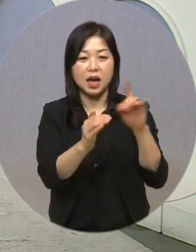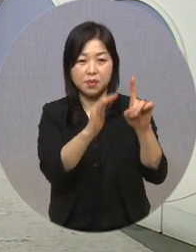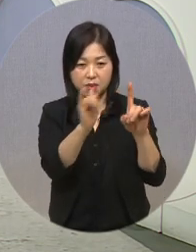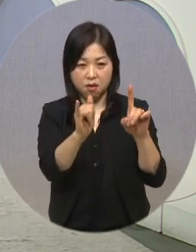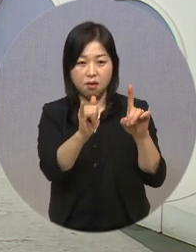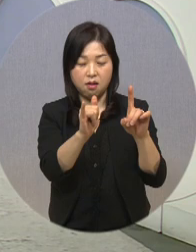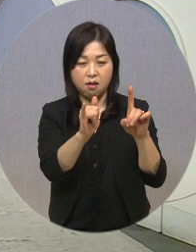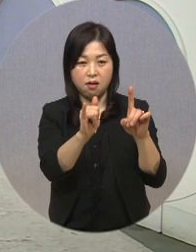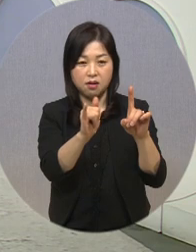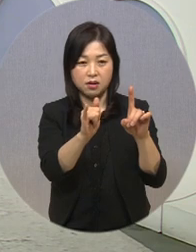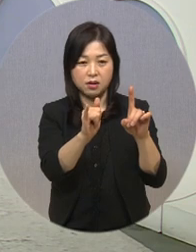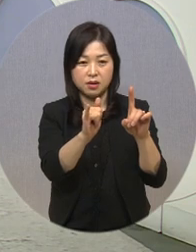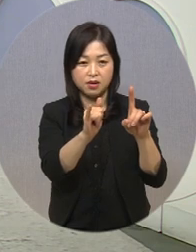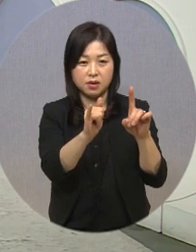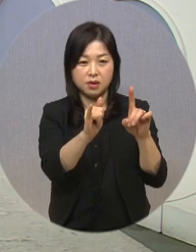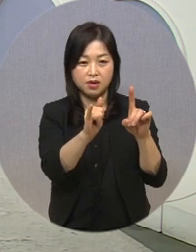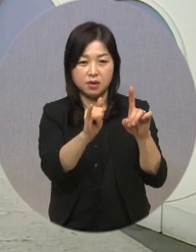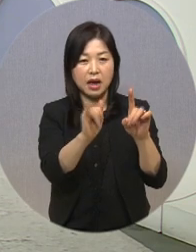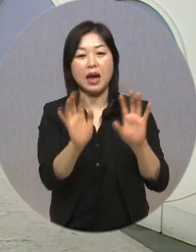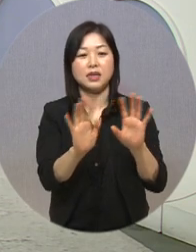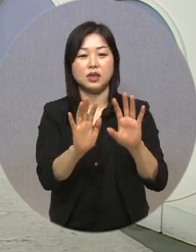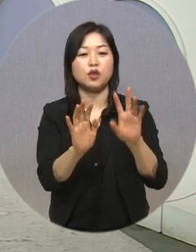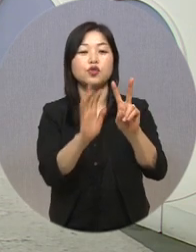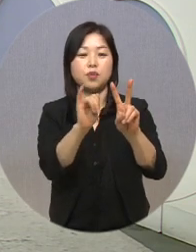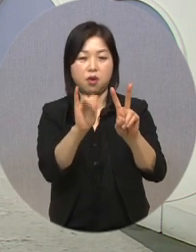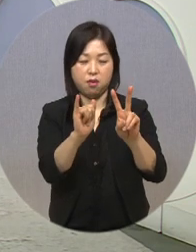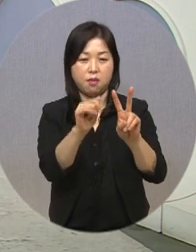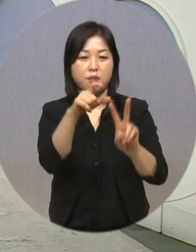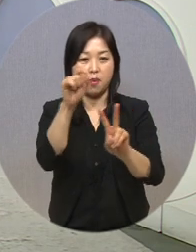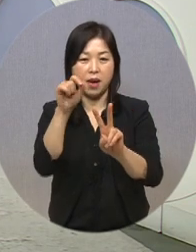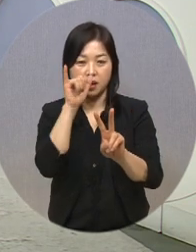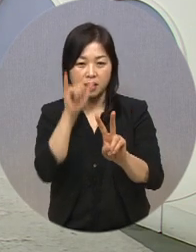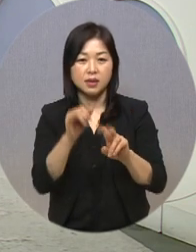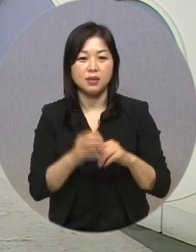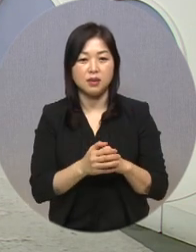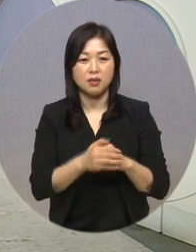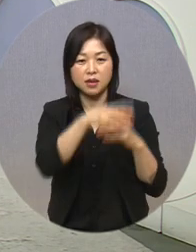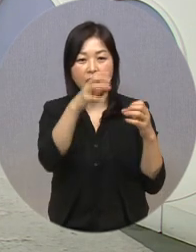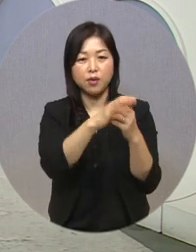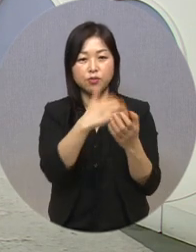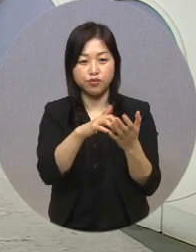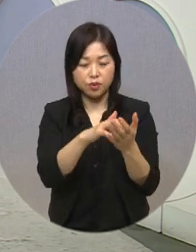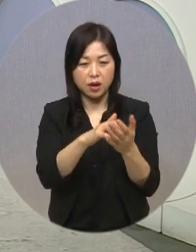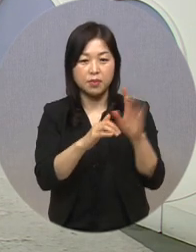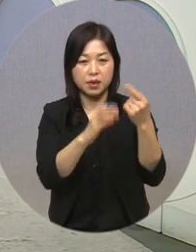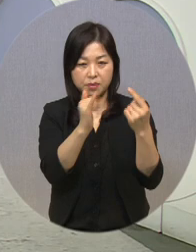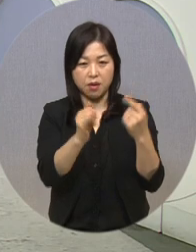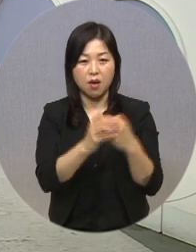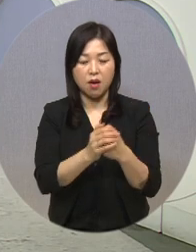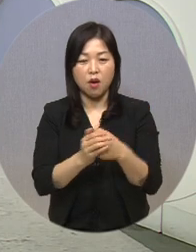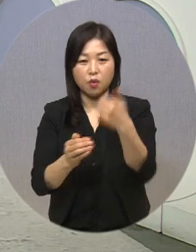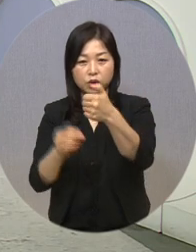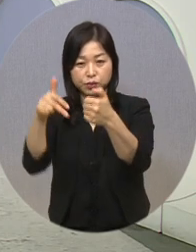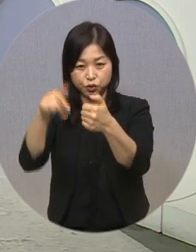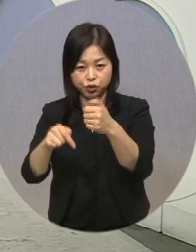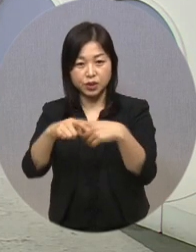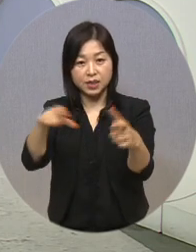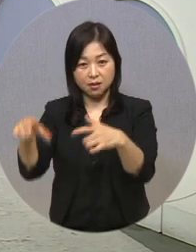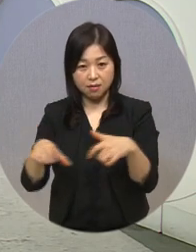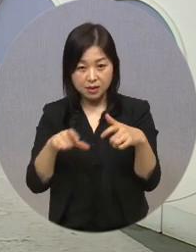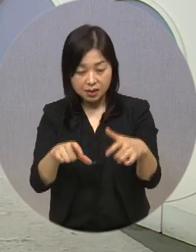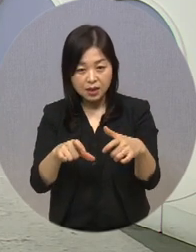그래서 두 명. 미안합니다. 두 명 참. 두 명이죠. 그래서 100명. 예. 그러니까 50주니까 예. 100명. 막